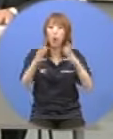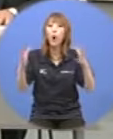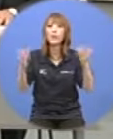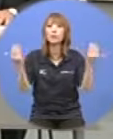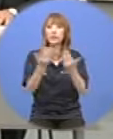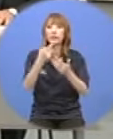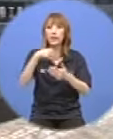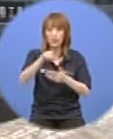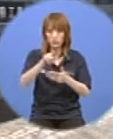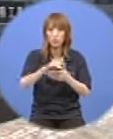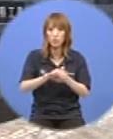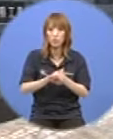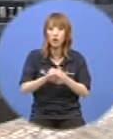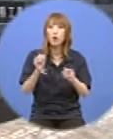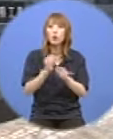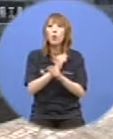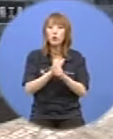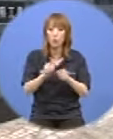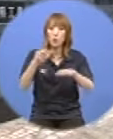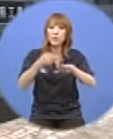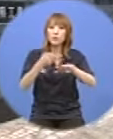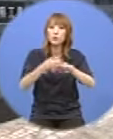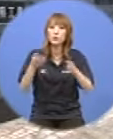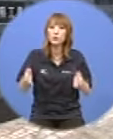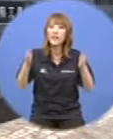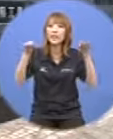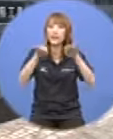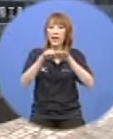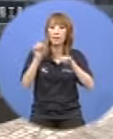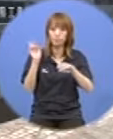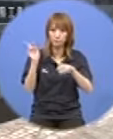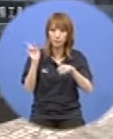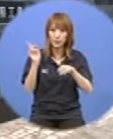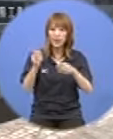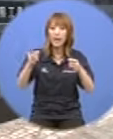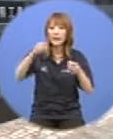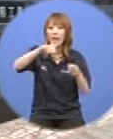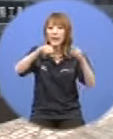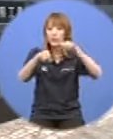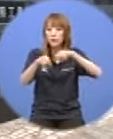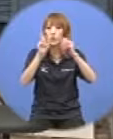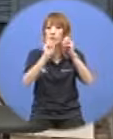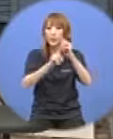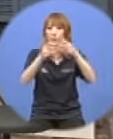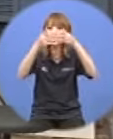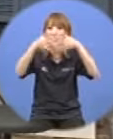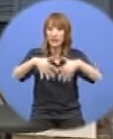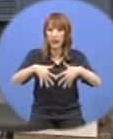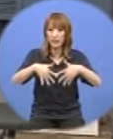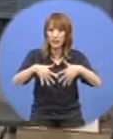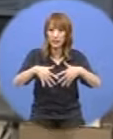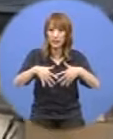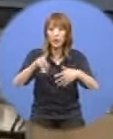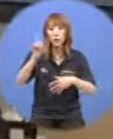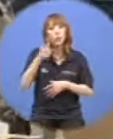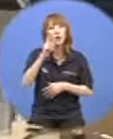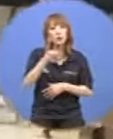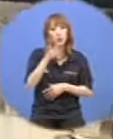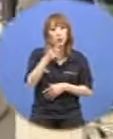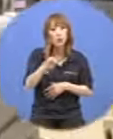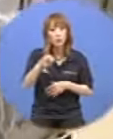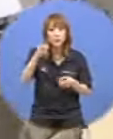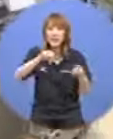業技術センター、例えば研究のための機器、たまにちょっとこのテストをしてみたいっていうというような時